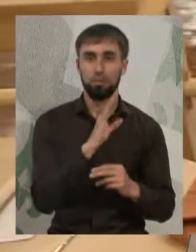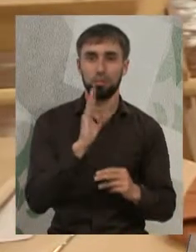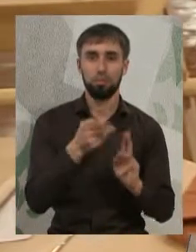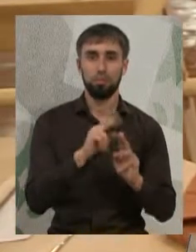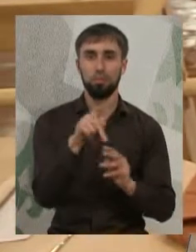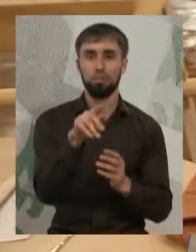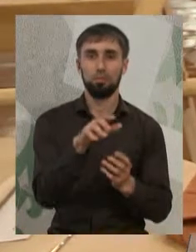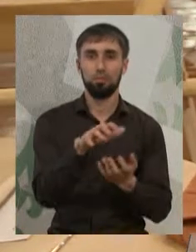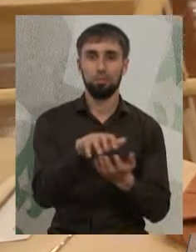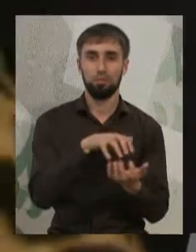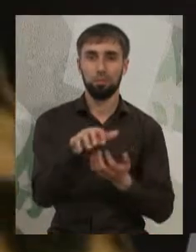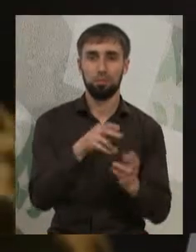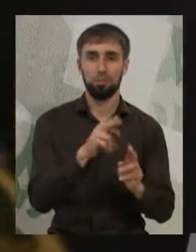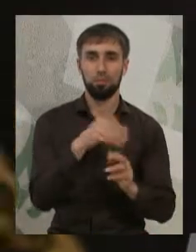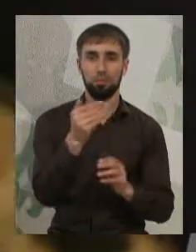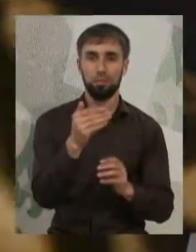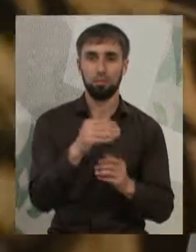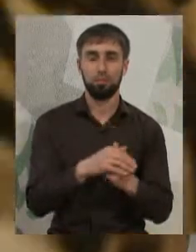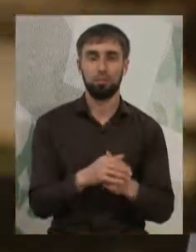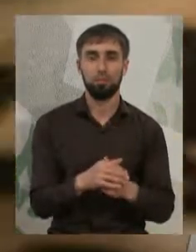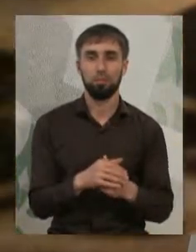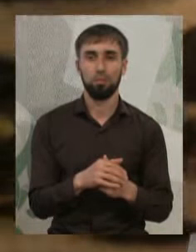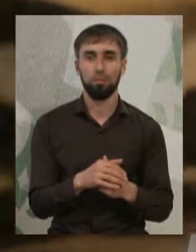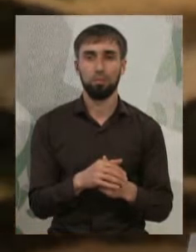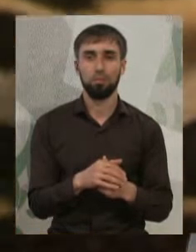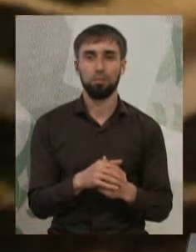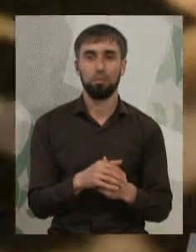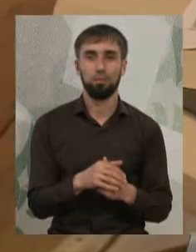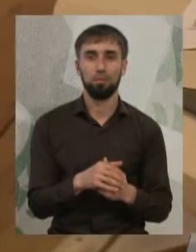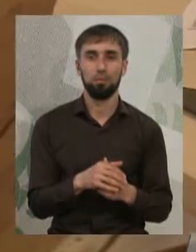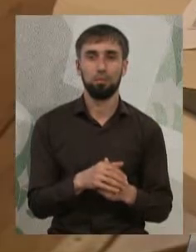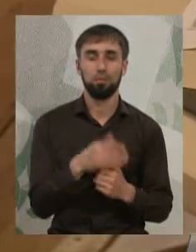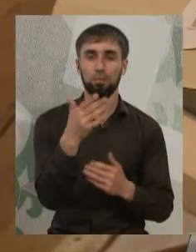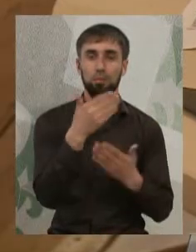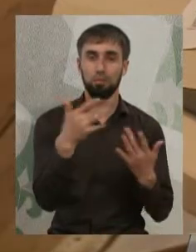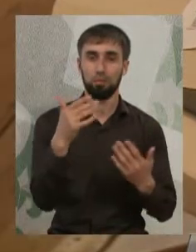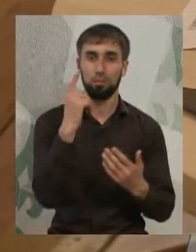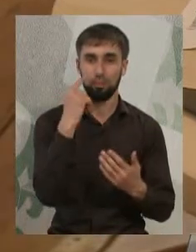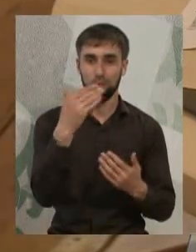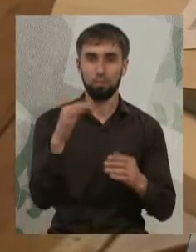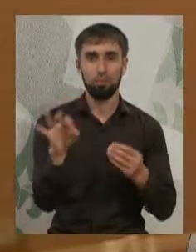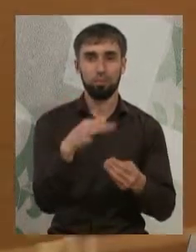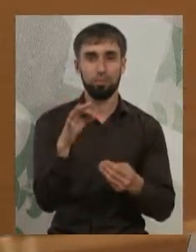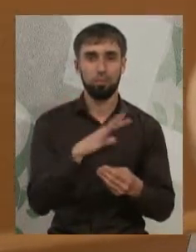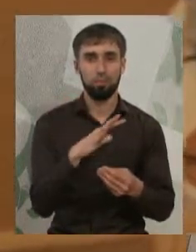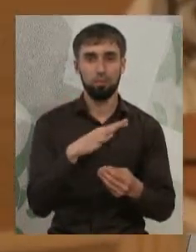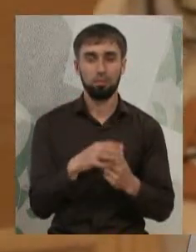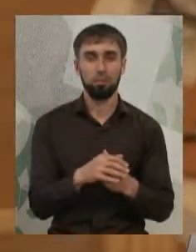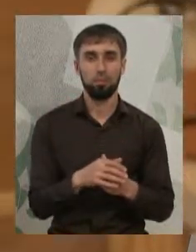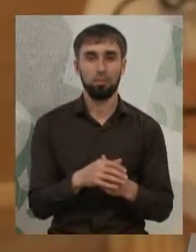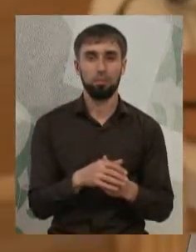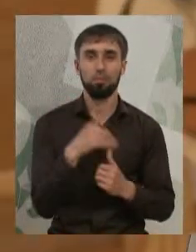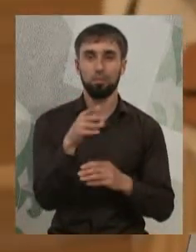ткацкий станок – толх. Кто-то, решив вспомнить мамины уроки, тут же садится прясть, а взгляд других цепляет предметы для вышивания. Вот по